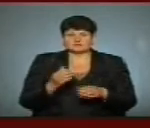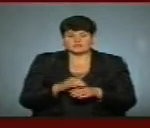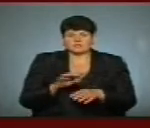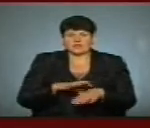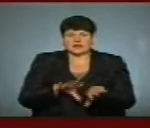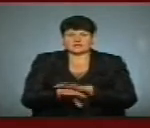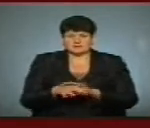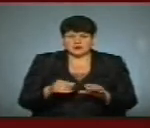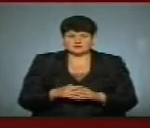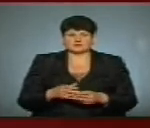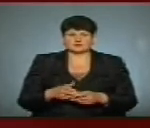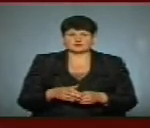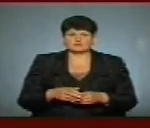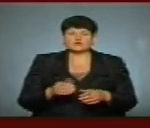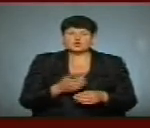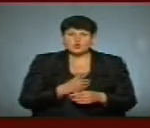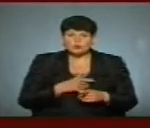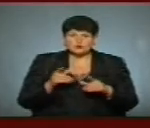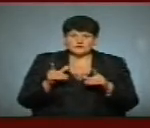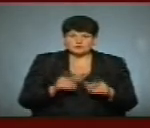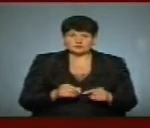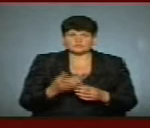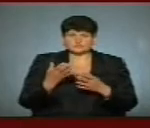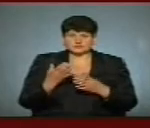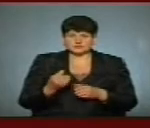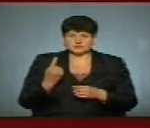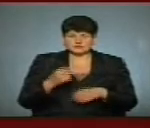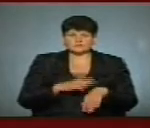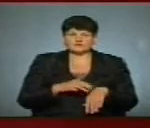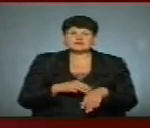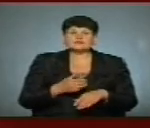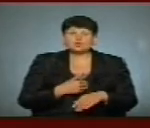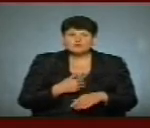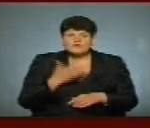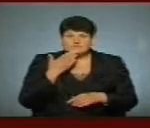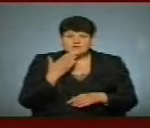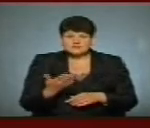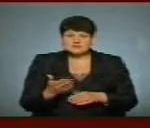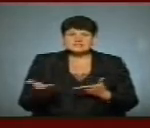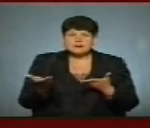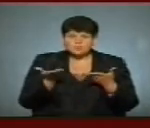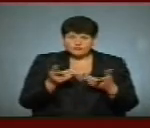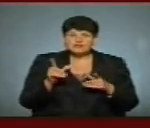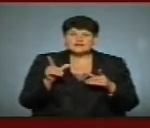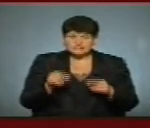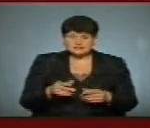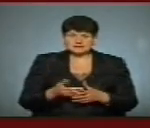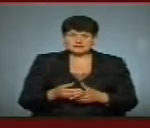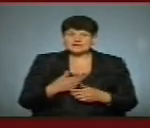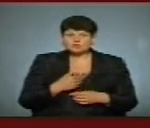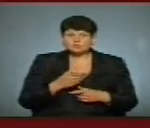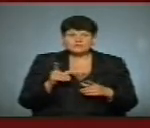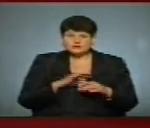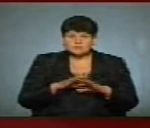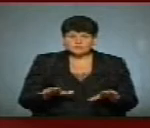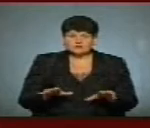поліції. Викликайте ще добровільно, ви проїжджаєте. Я викликаю ще один патруль. Добровільно, я вас запитую, запрошую, ви їдете в міський відділ? Я добровільно не поїду з